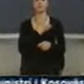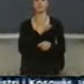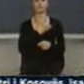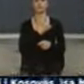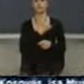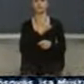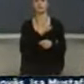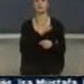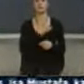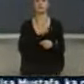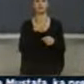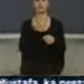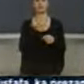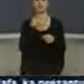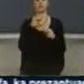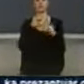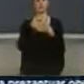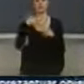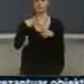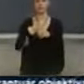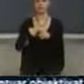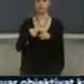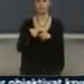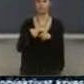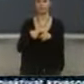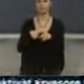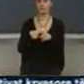ligjin për forcët armatosura në kuventë.